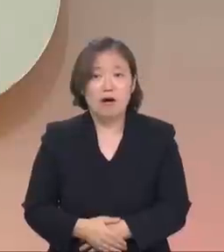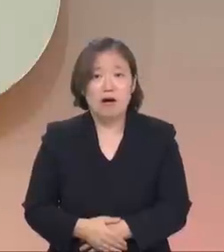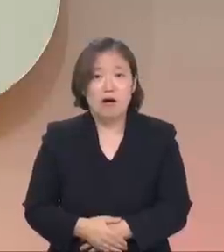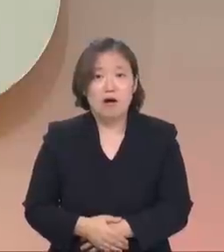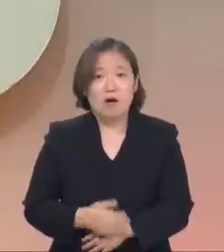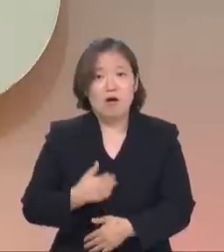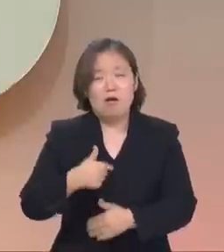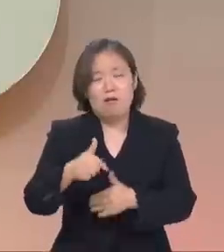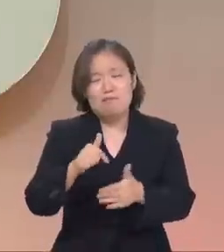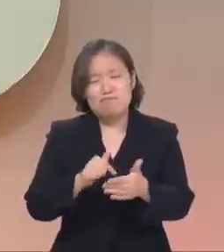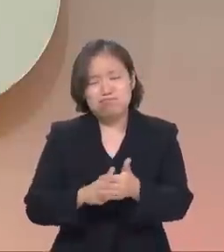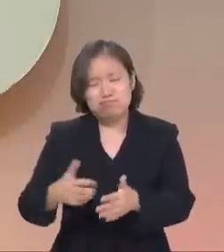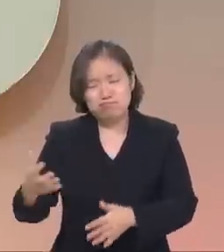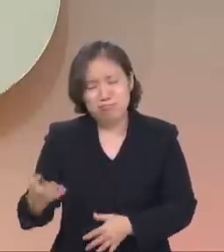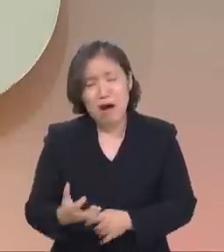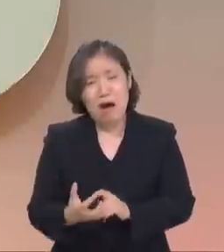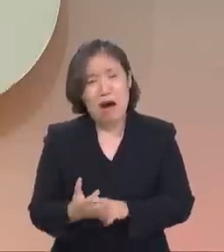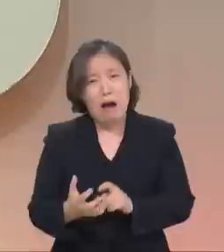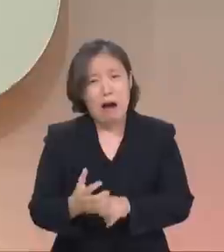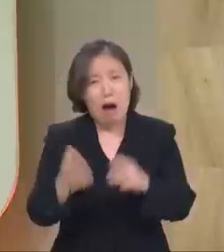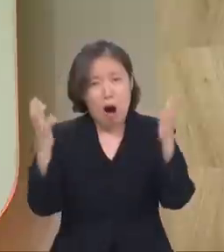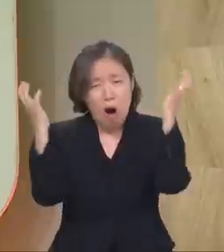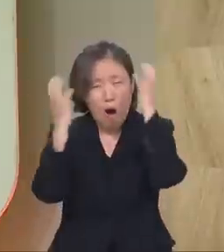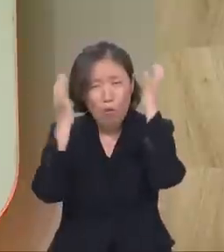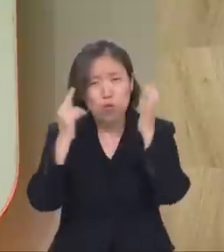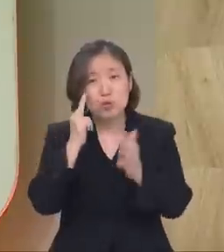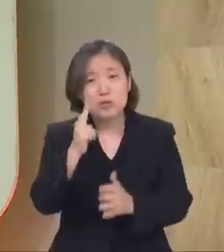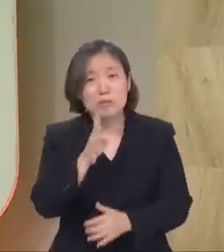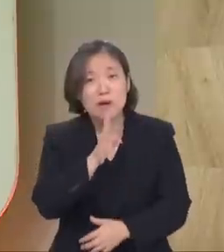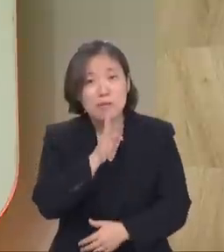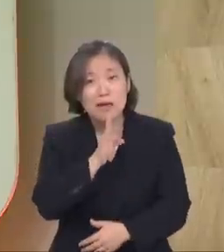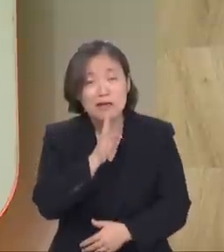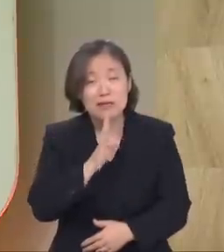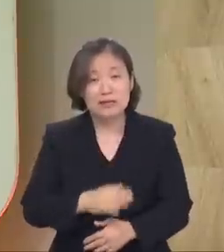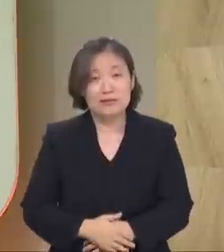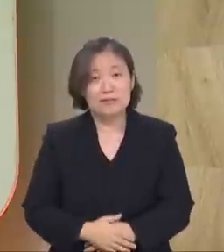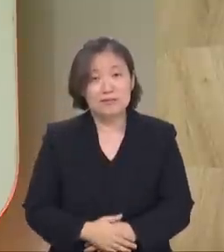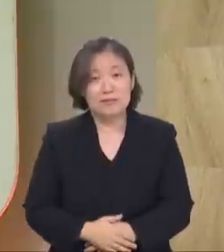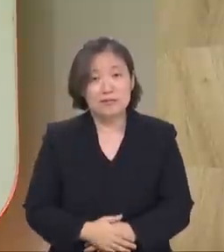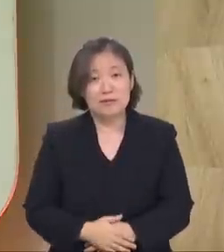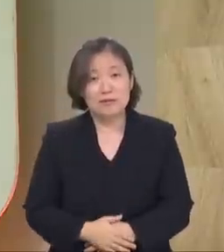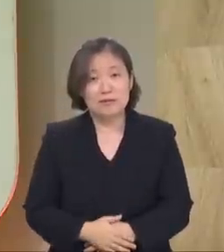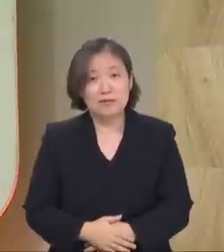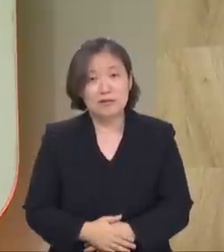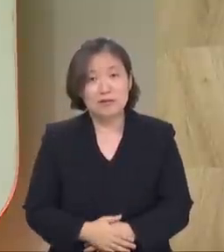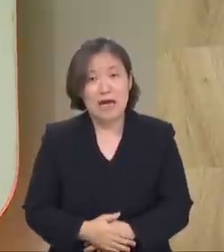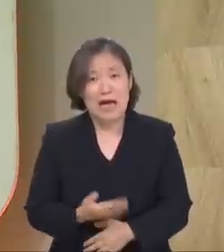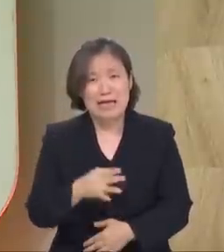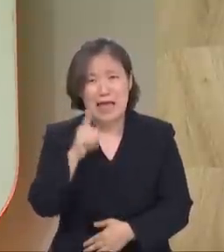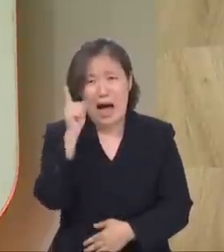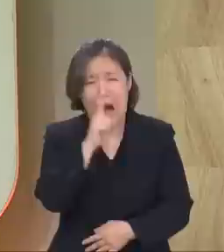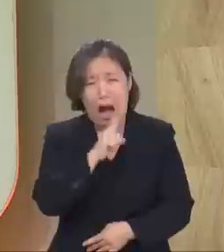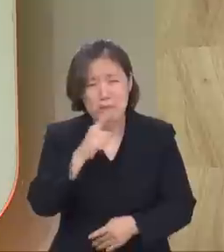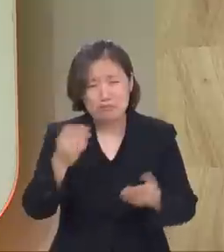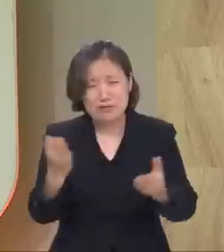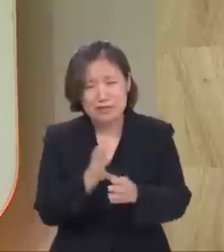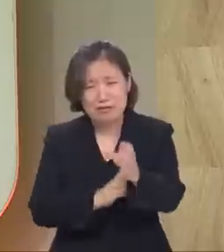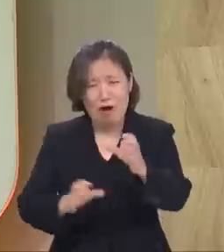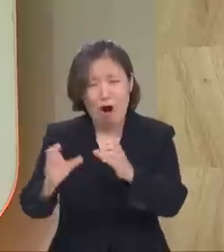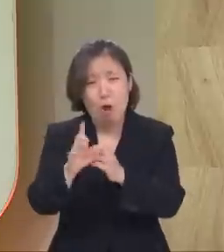얼마나 가슴이 찢어지게 아팠겠습니까 그런데 설상가상이라고 하죠 또